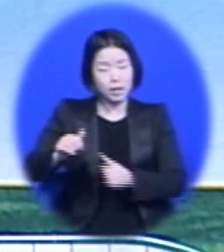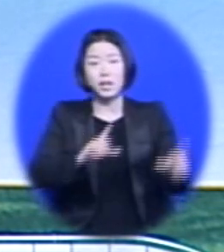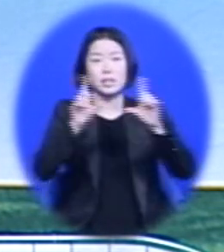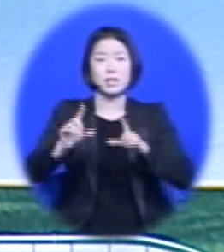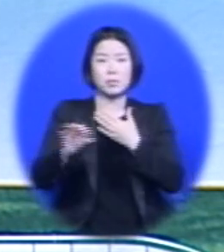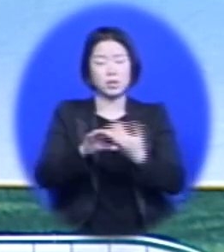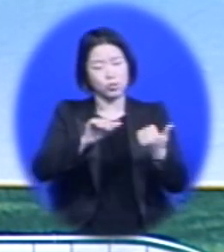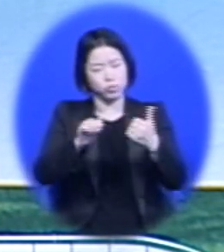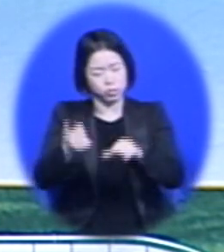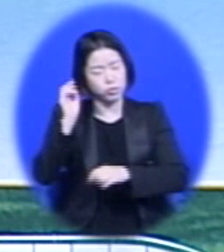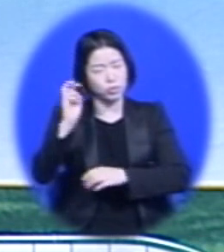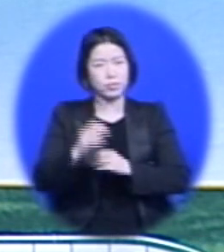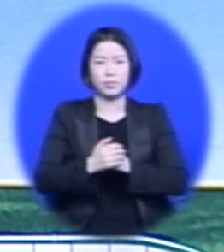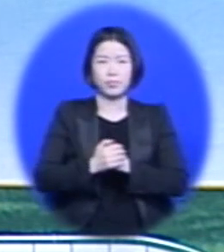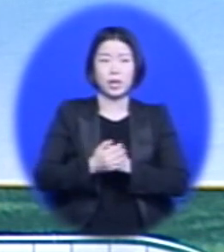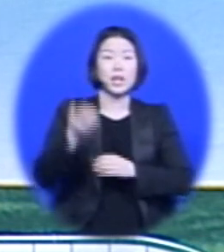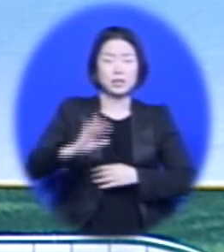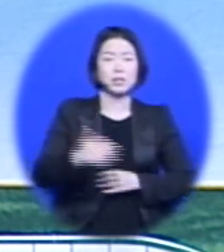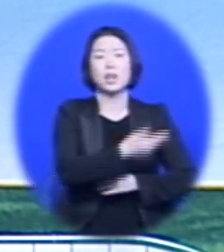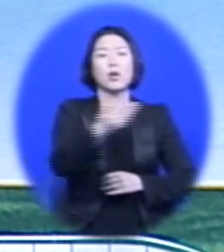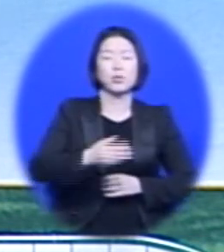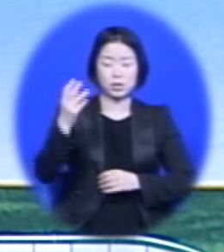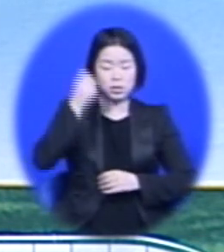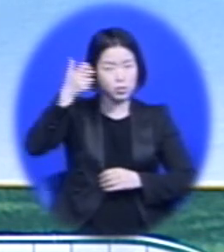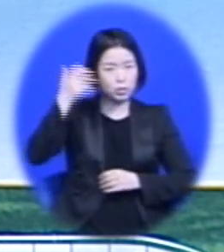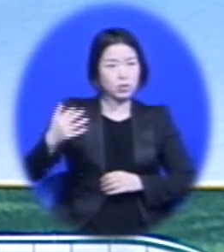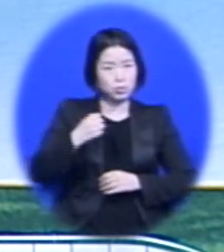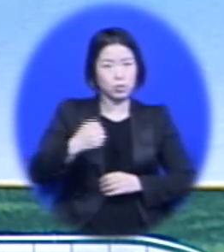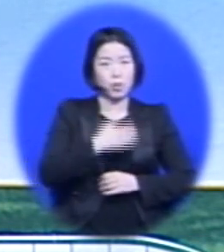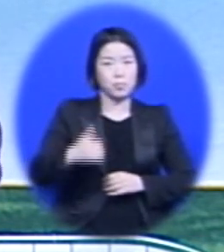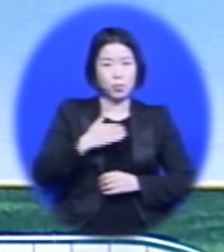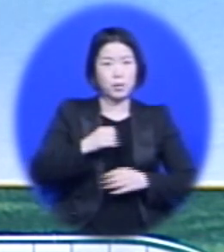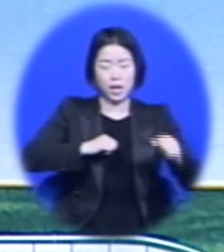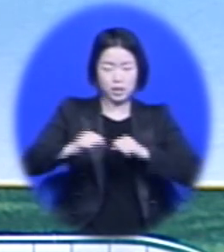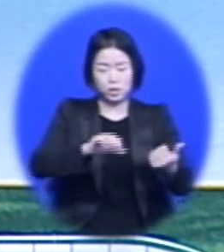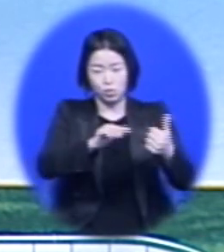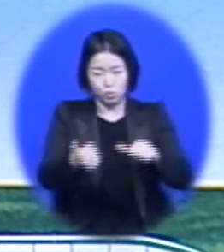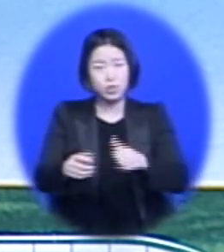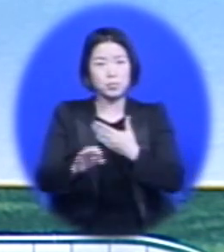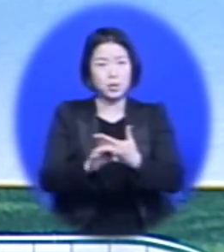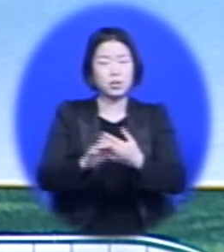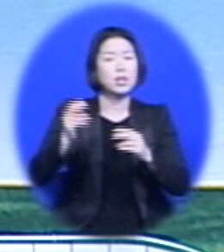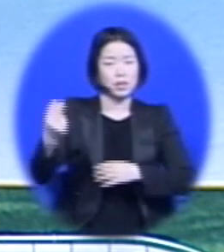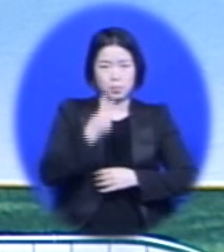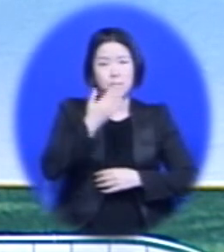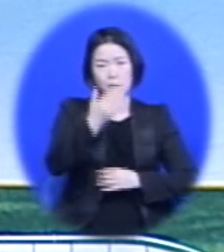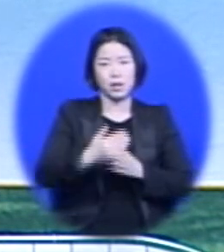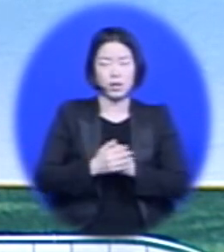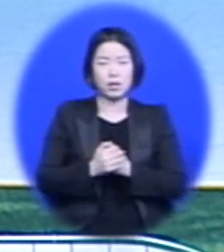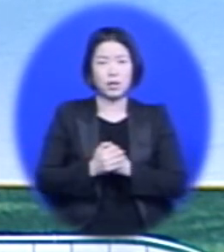죽을 것입니다. 그러나 여러분이 성령으로 몸의 행실을 죽이면 살 것입니다. 여기서